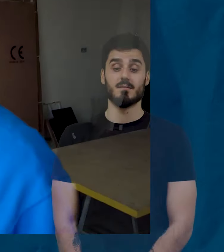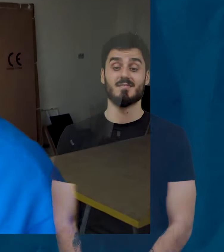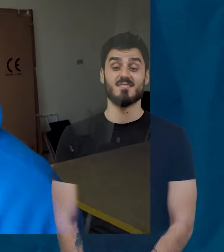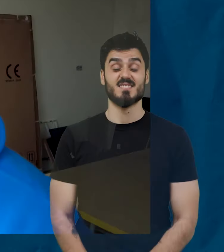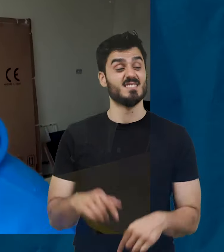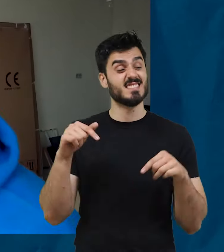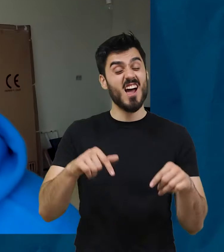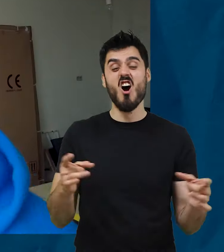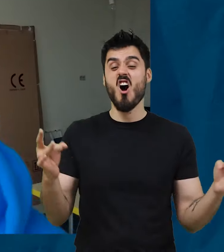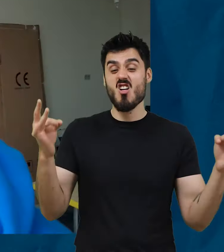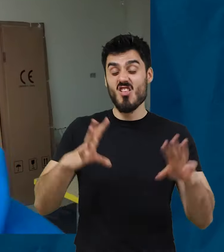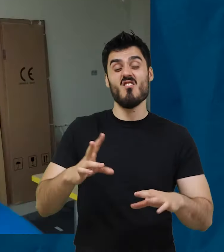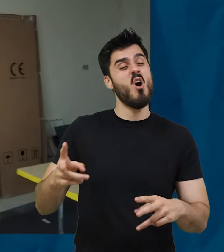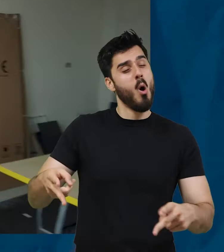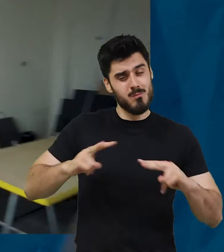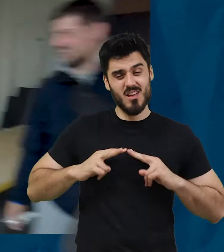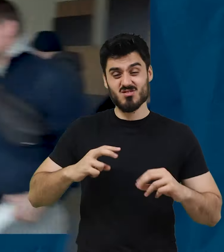Империята се завръща!